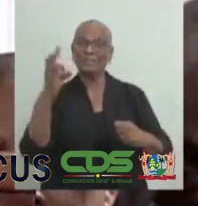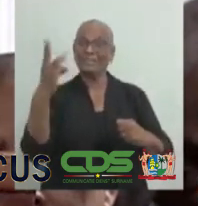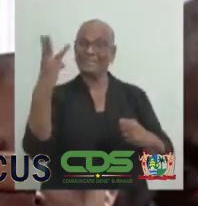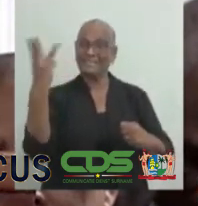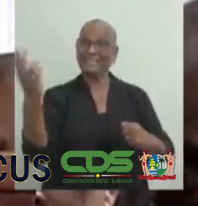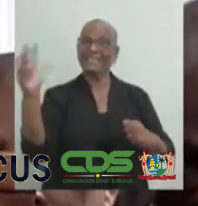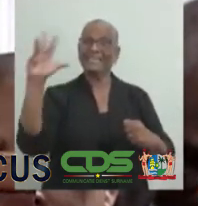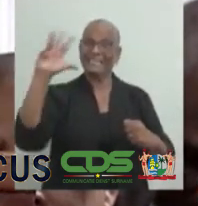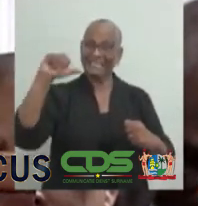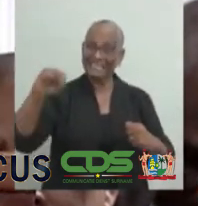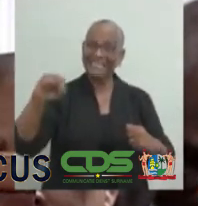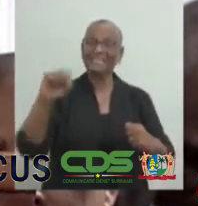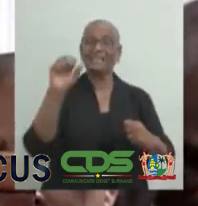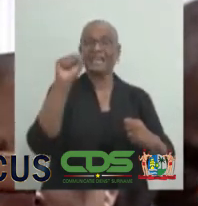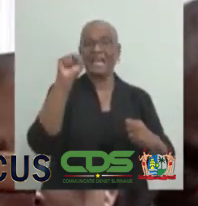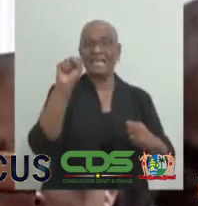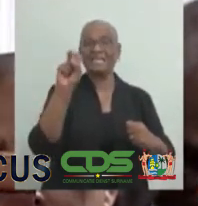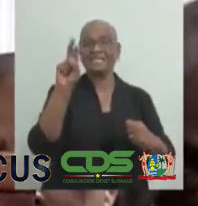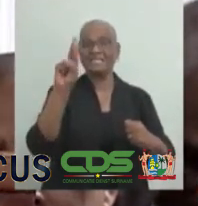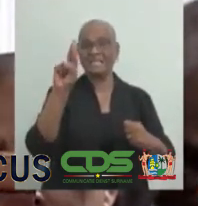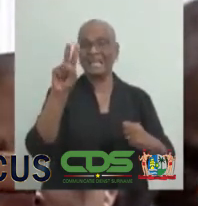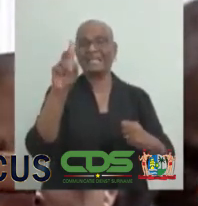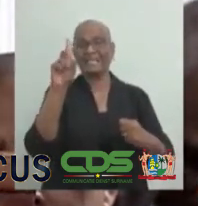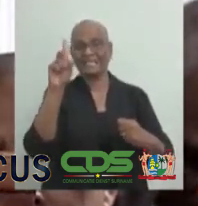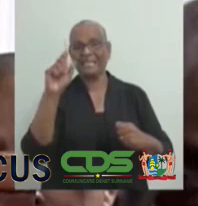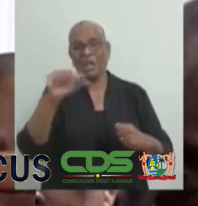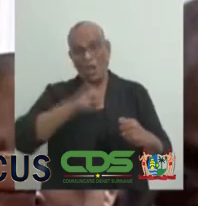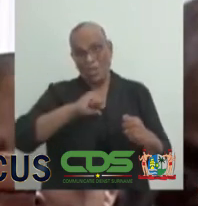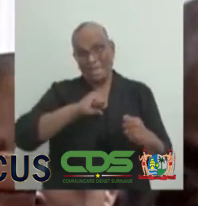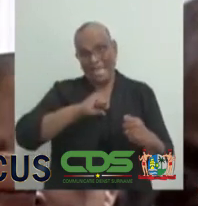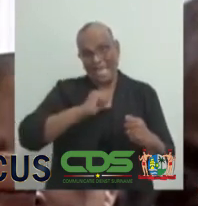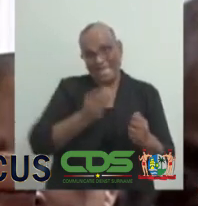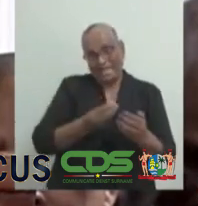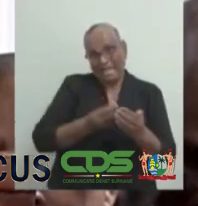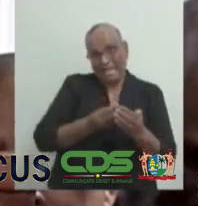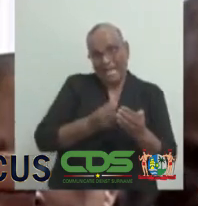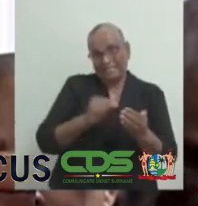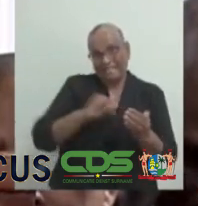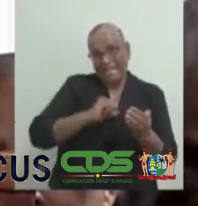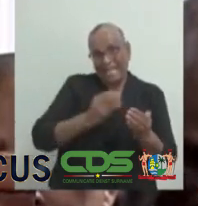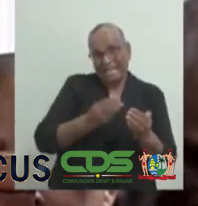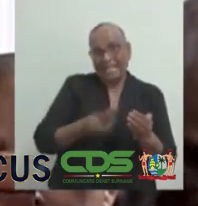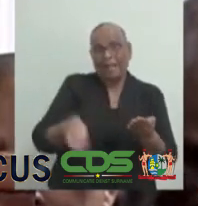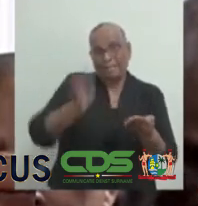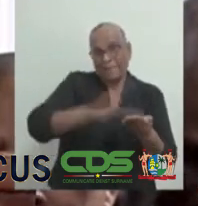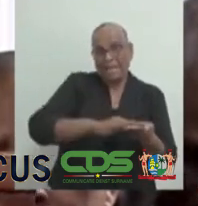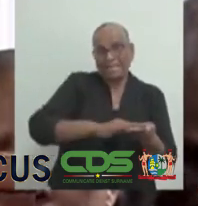19.374.293.000 Surinaamse dollar uit eigen middelen bestaan, uit belastingen,